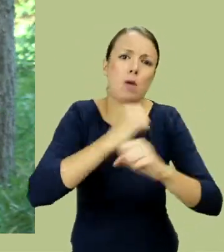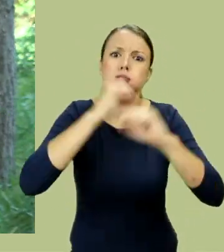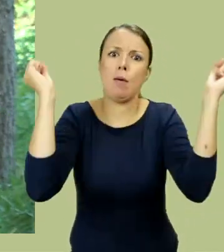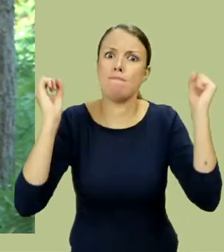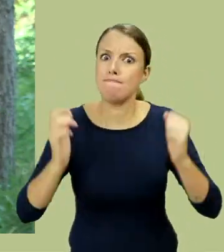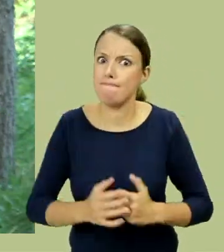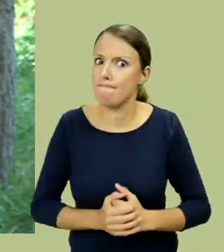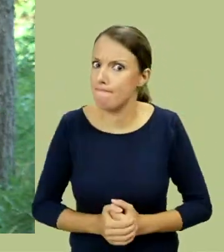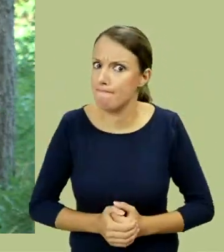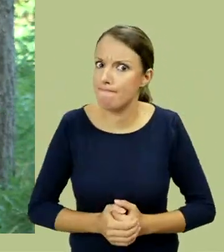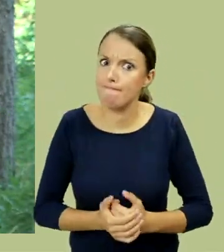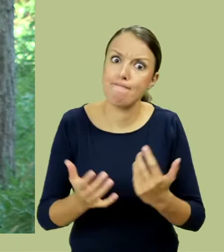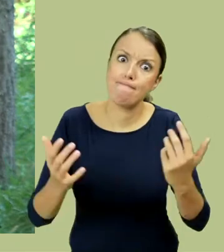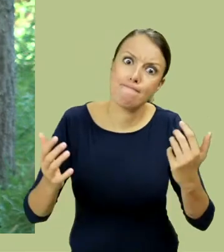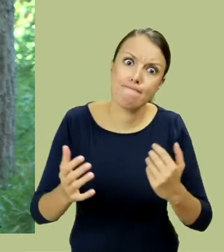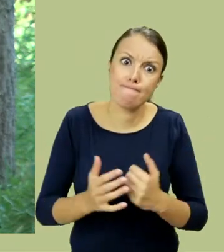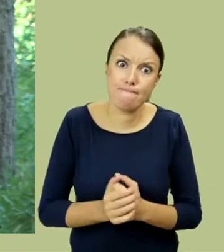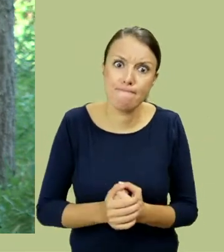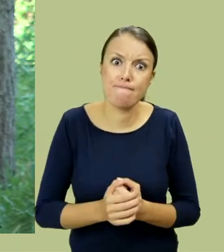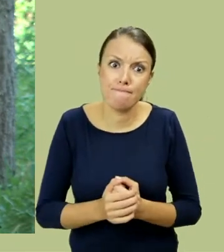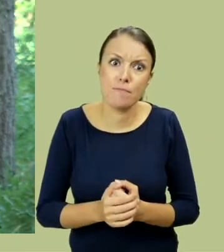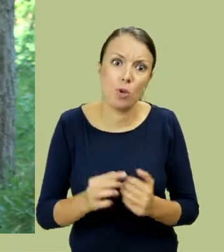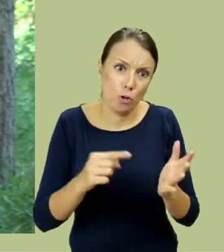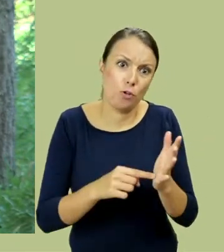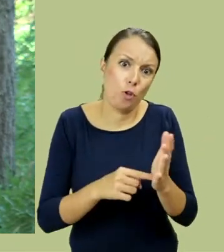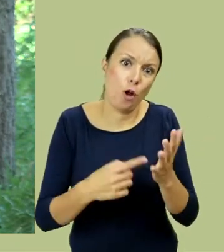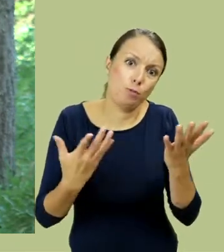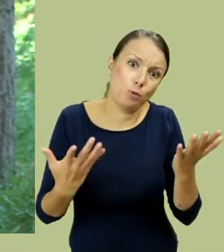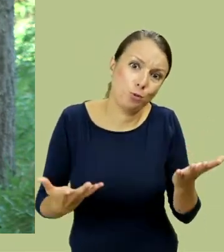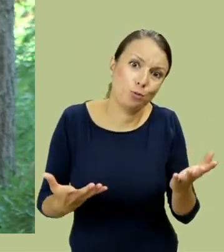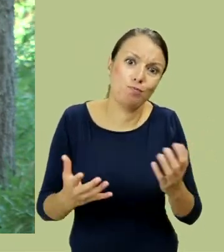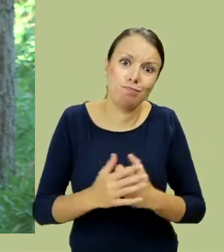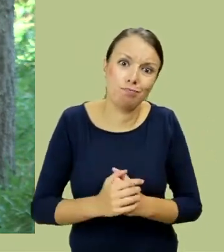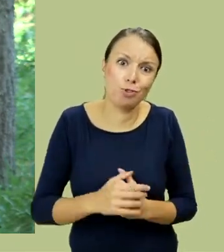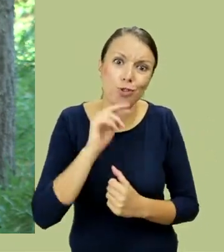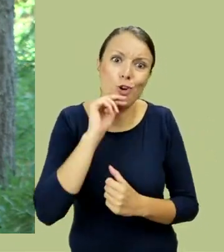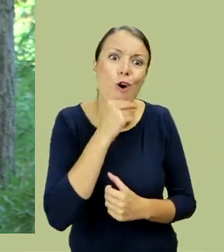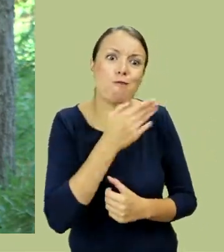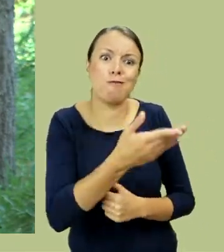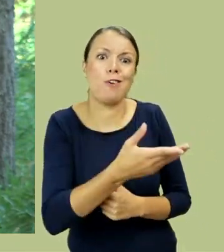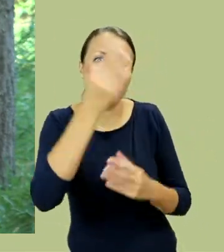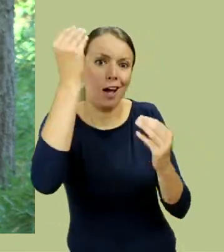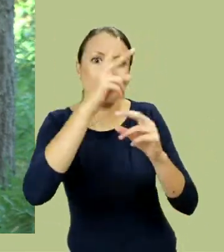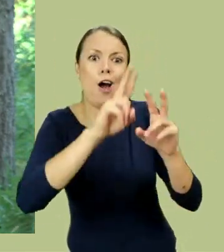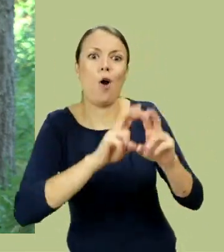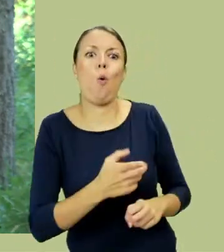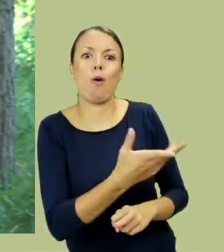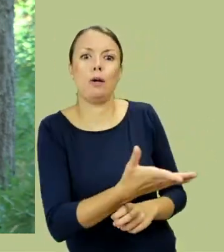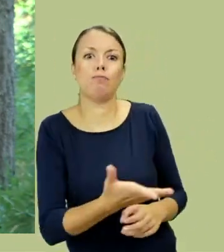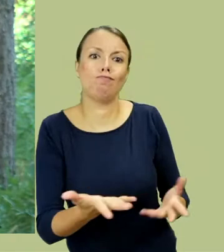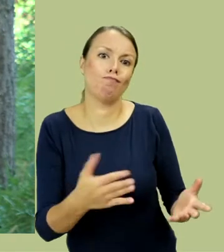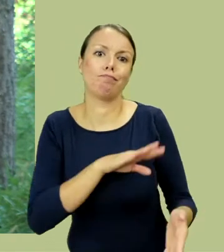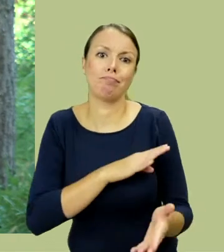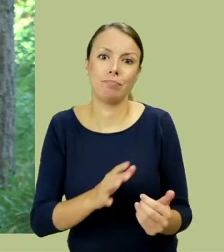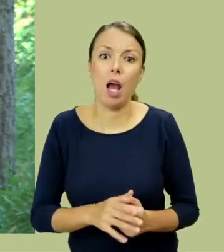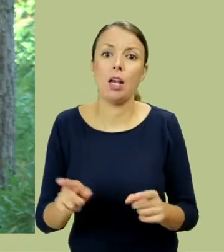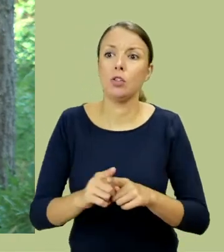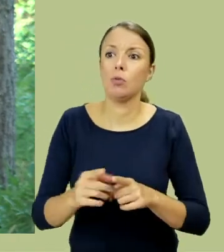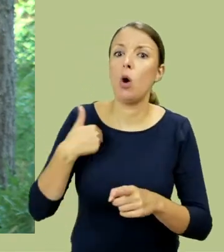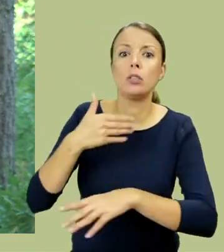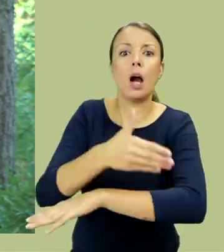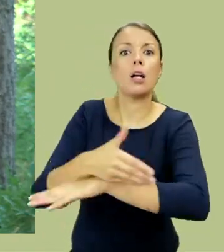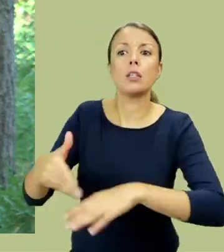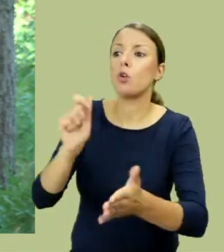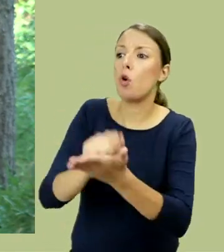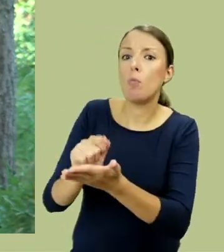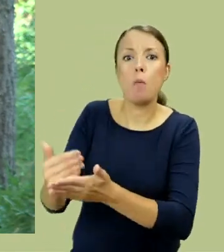są ofiary nauki, ale też sprowadzano z zagranicy, kupowano, pozyskiwano pieniądze, więc kupowano